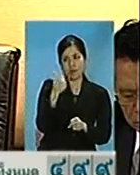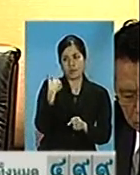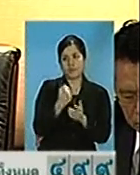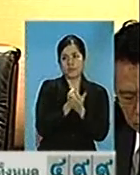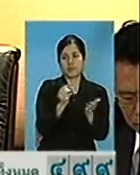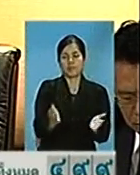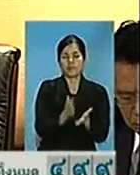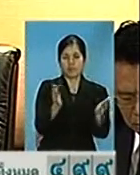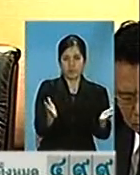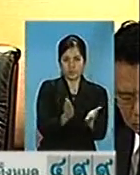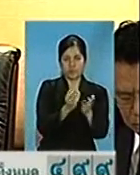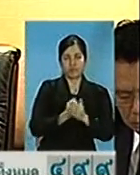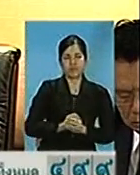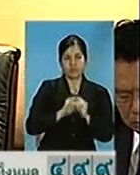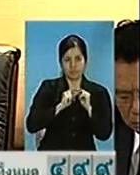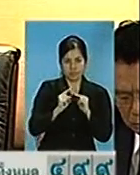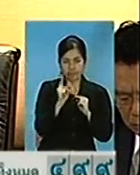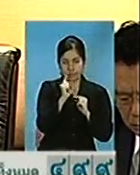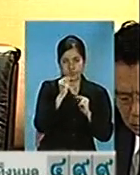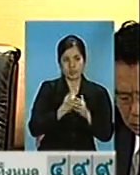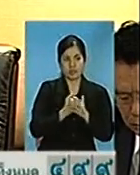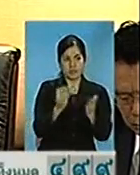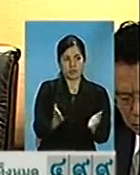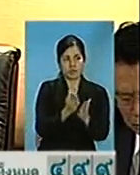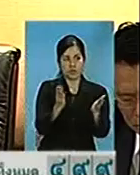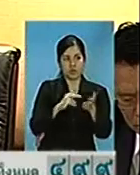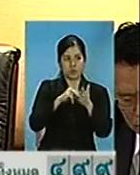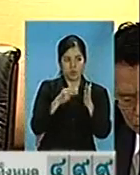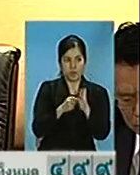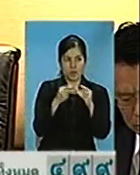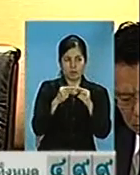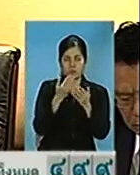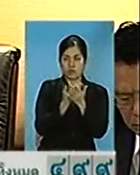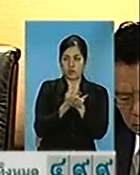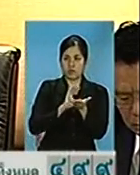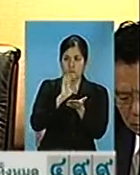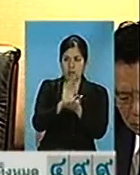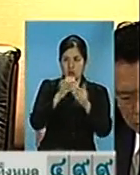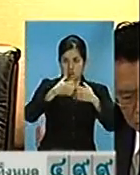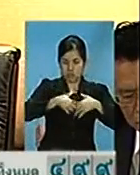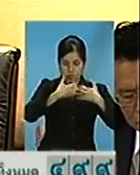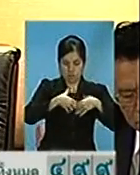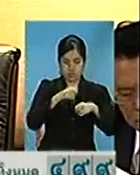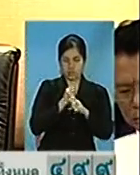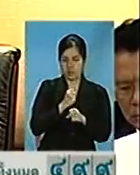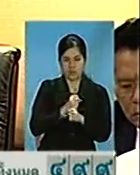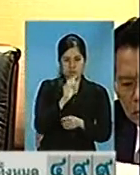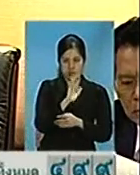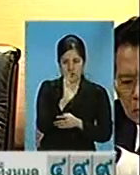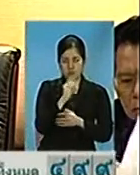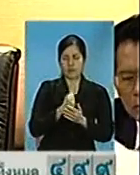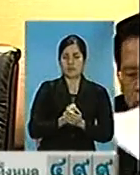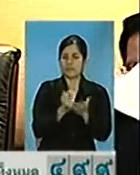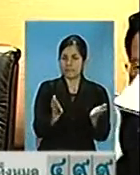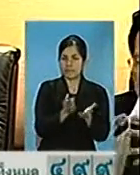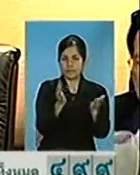นับสนุนครับแต่ไม่ได้ส่งเสริมให้เอาเงินให้เขาไปตั้งโรงงานไม่ใช่ครับ ทุกภาคส่วนครับส่งเสริมหมดแล้ว